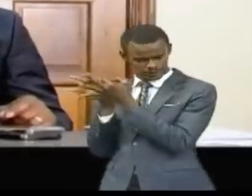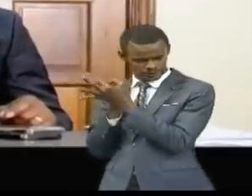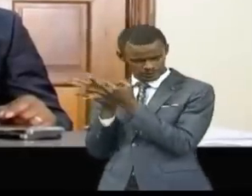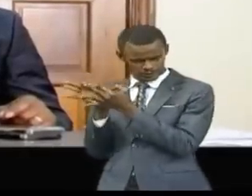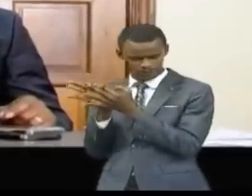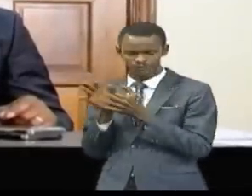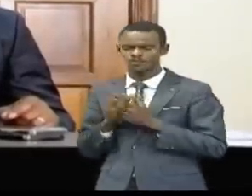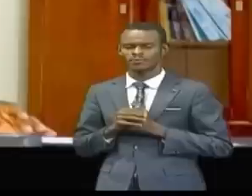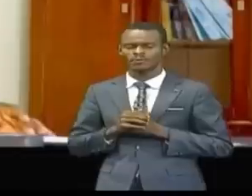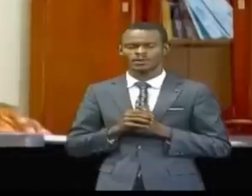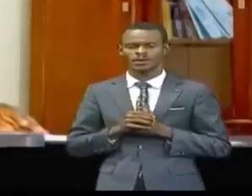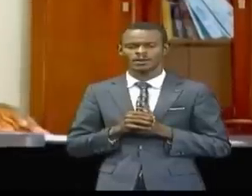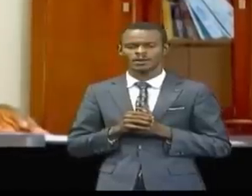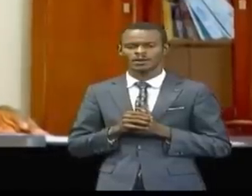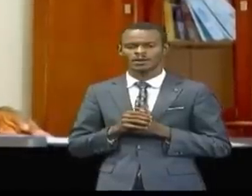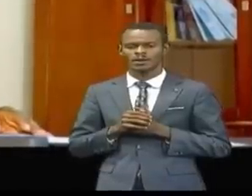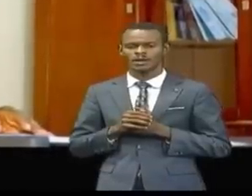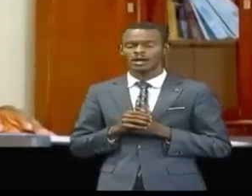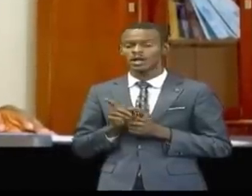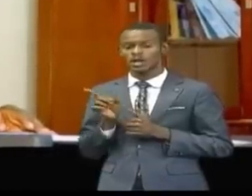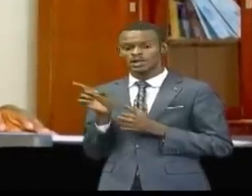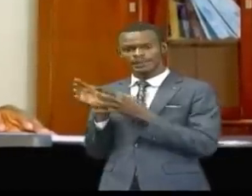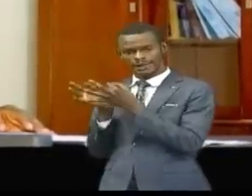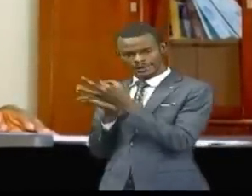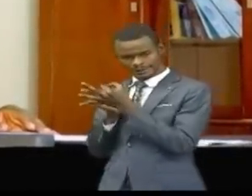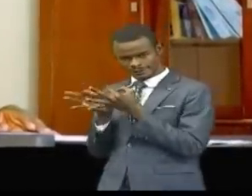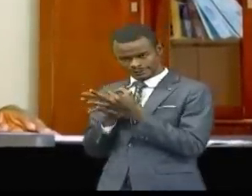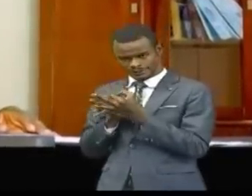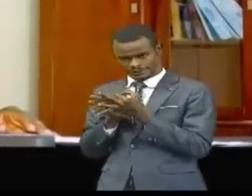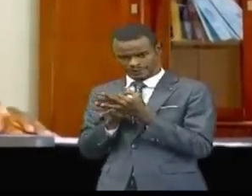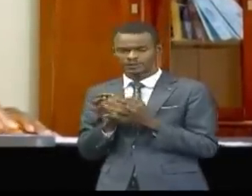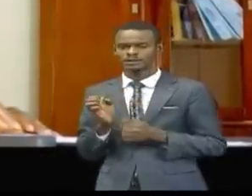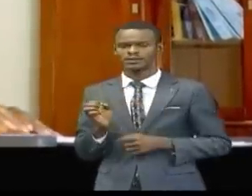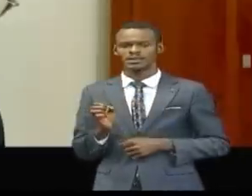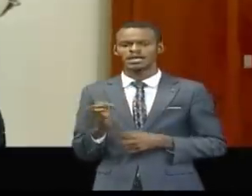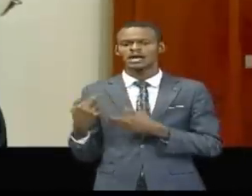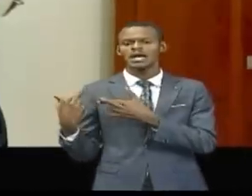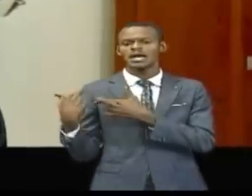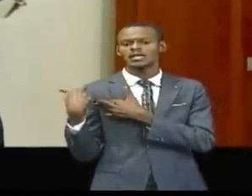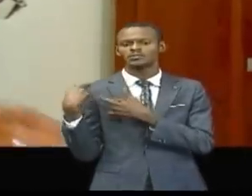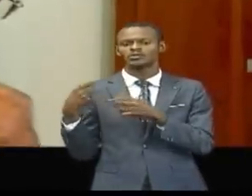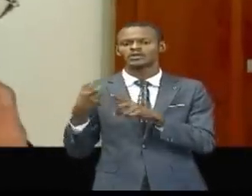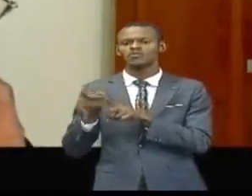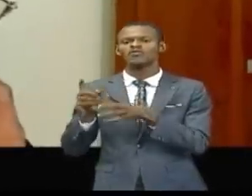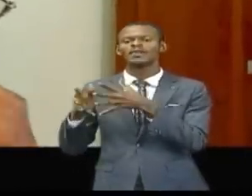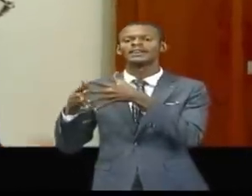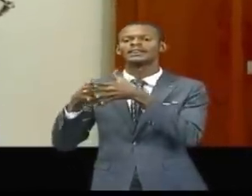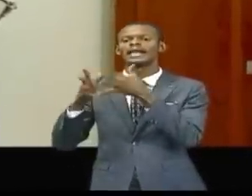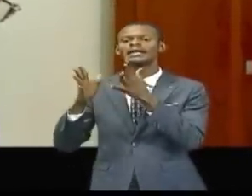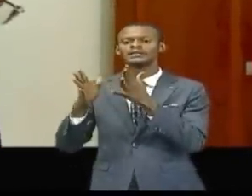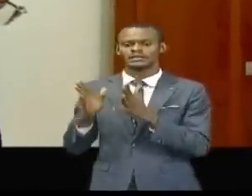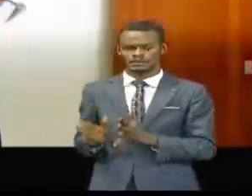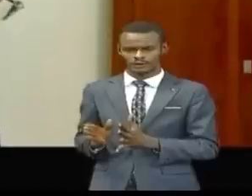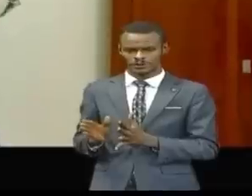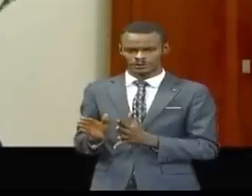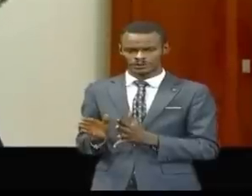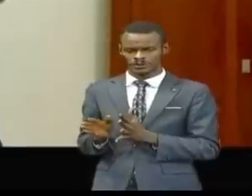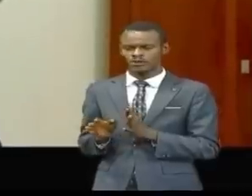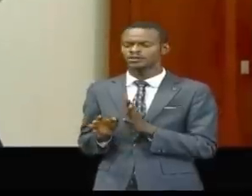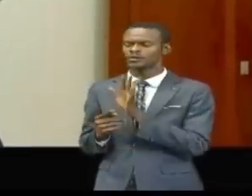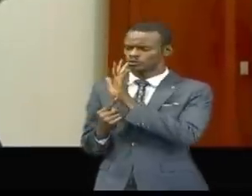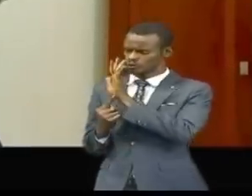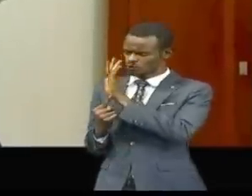pour le climat, M. John Kerry, a été valablement défendue par la délégation